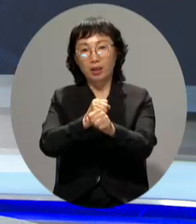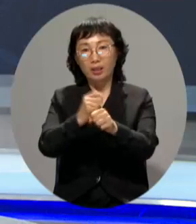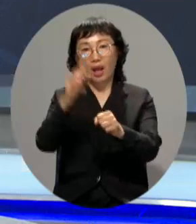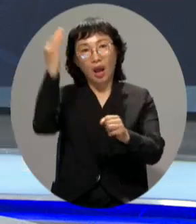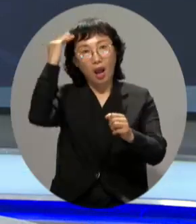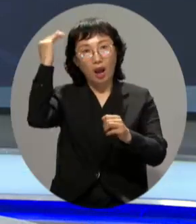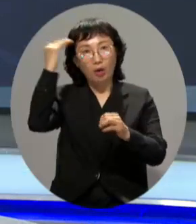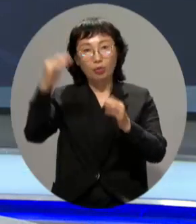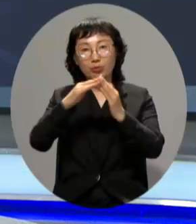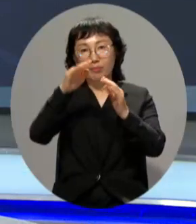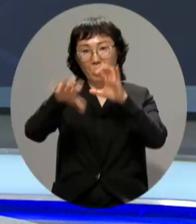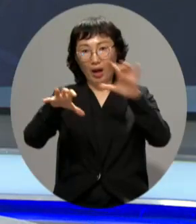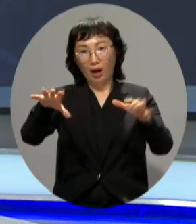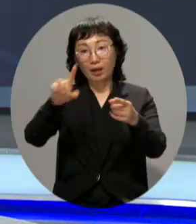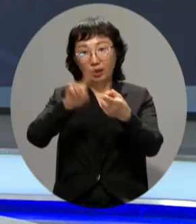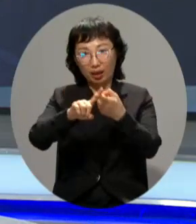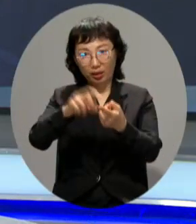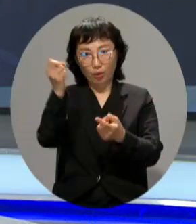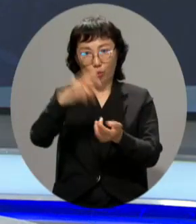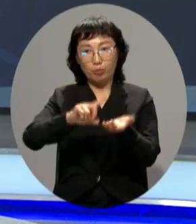시사했습니다. 강동혁 기자입니다.